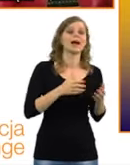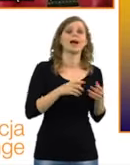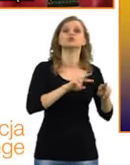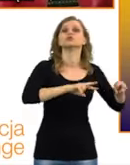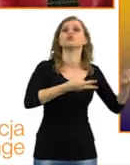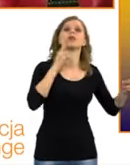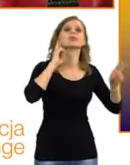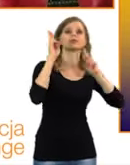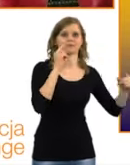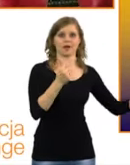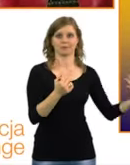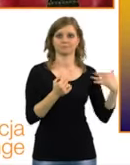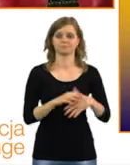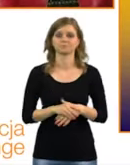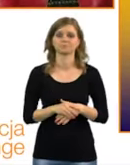źródła dźwięku.